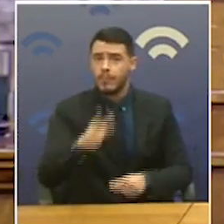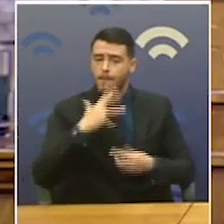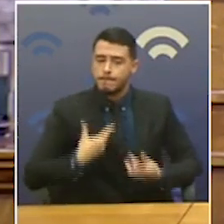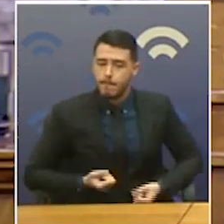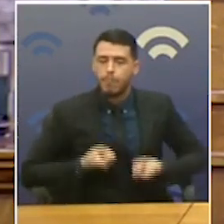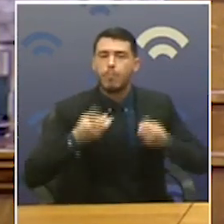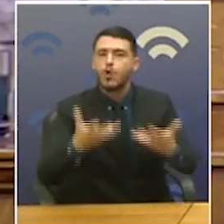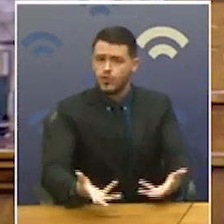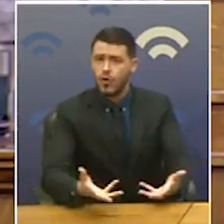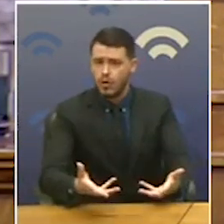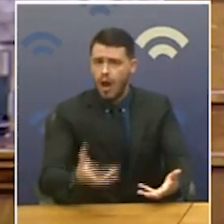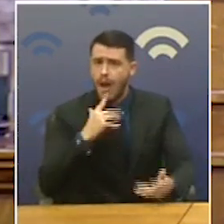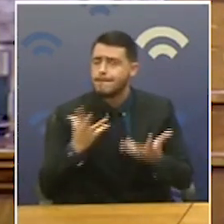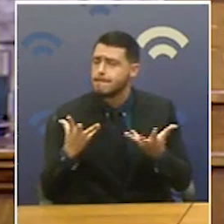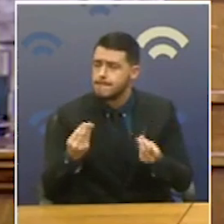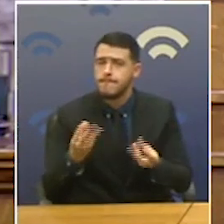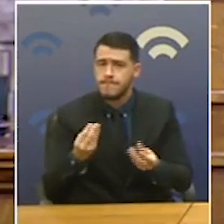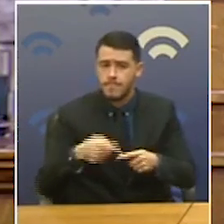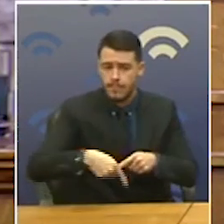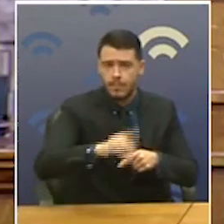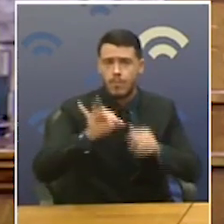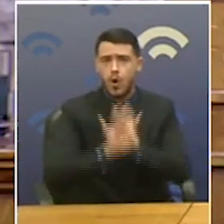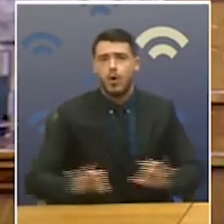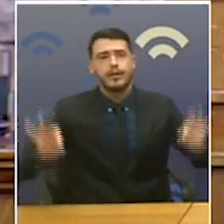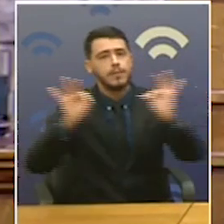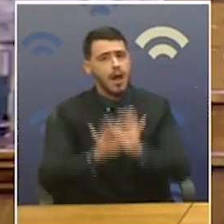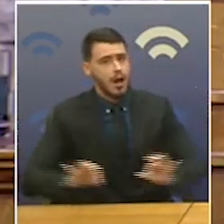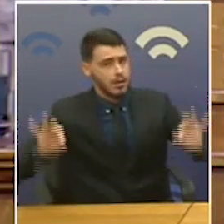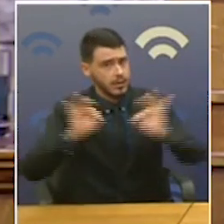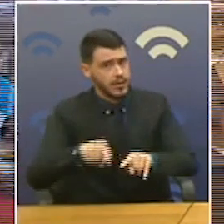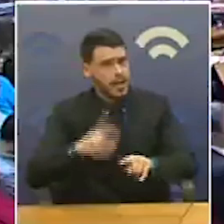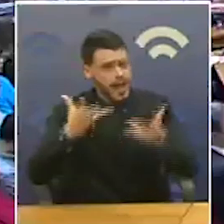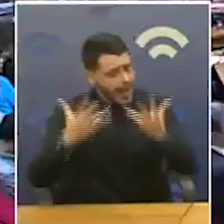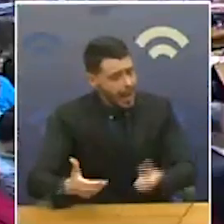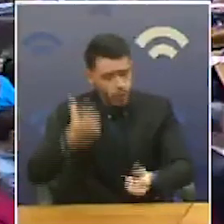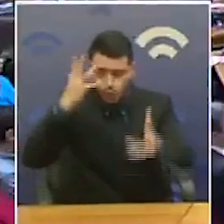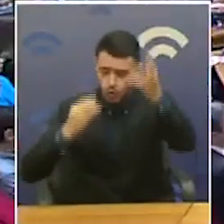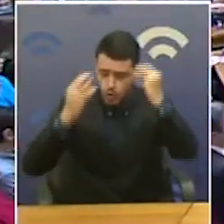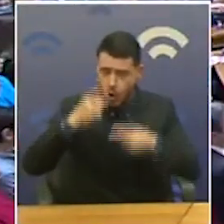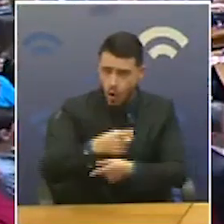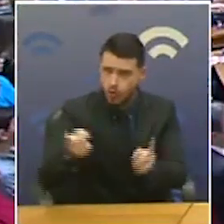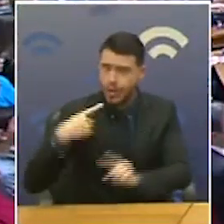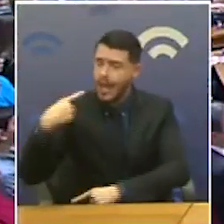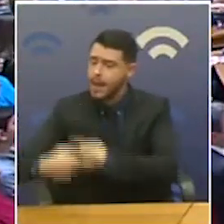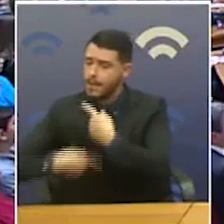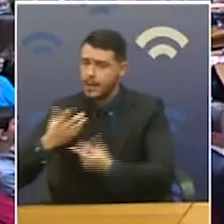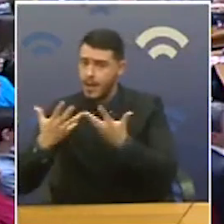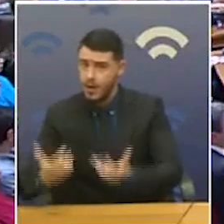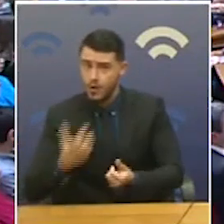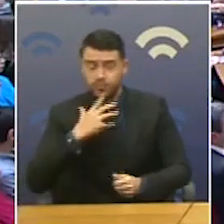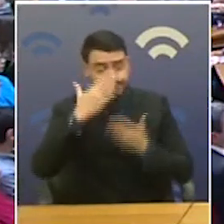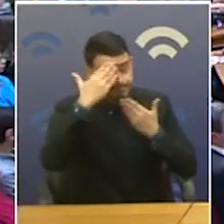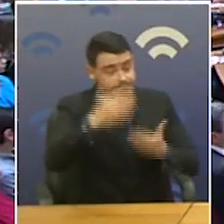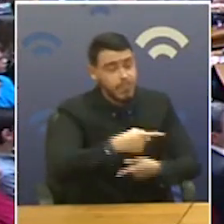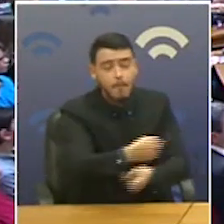πολλά στην προσπάθειά μας, κομίζοντας γνώση και εμπειρία από όλους τους τομείς. Εκτιμώ ιδιαίτερα την προσφορά σας. Θα είμαστε δίπλα